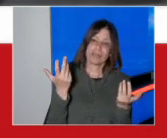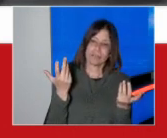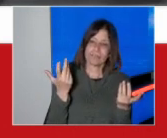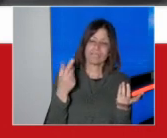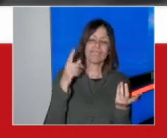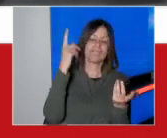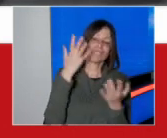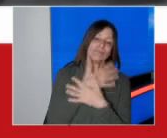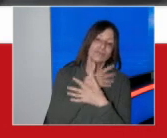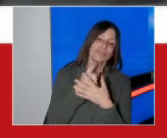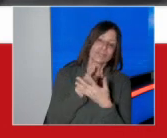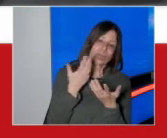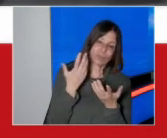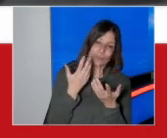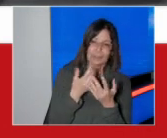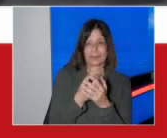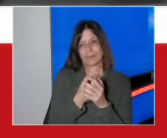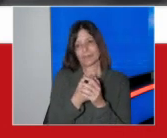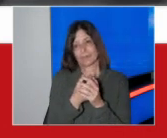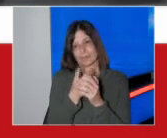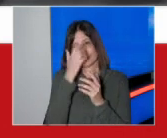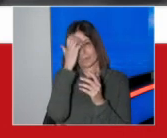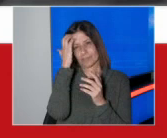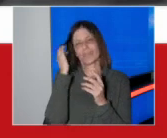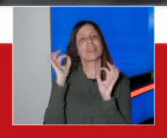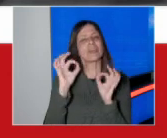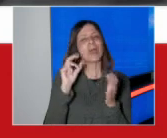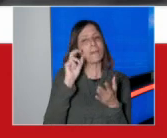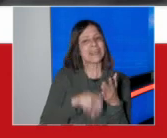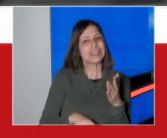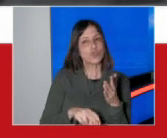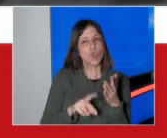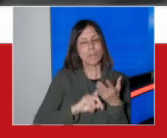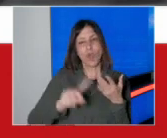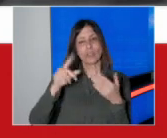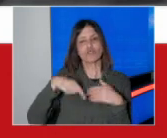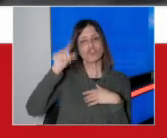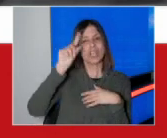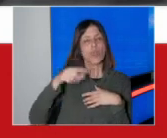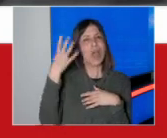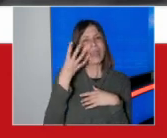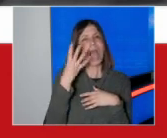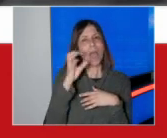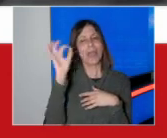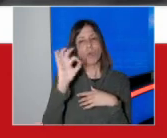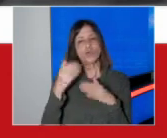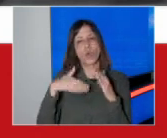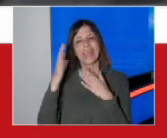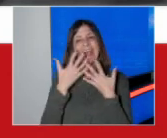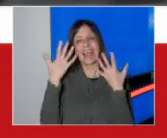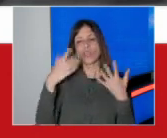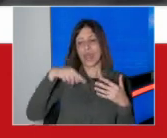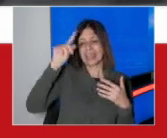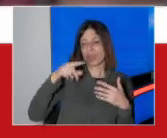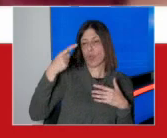אוהבים אותנו, האלים אוהבים אותנו, ודווקא המיסוי בחודש ינואר היה ב-40% יותר גדול מינואר